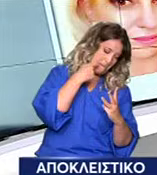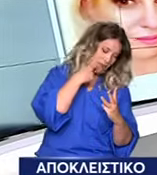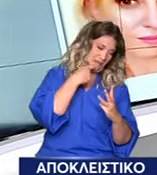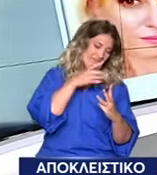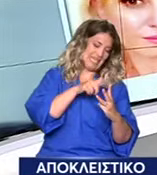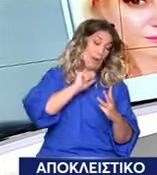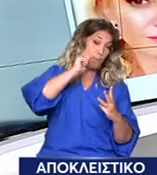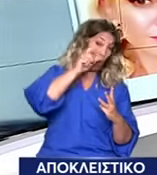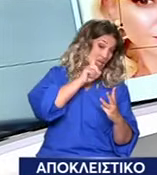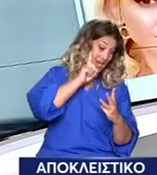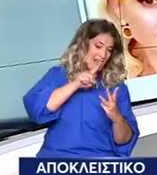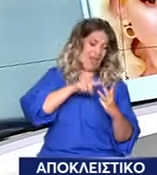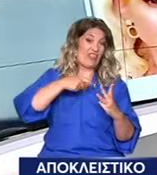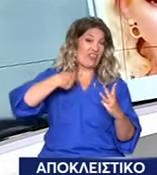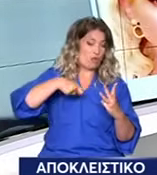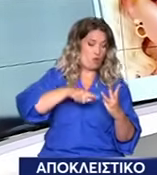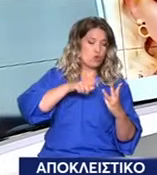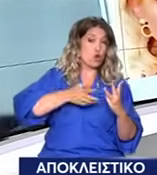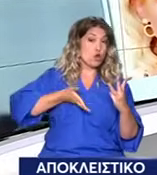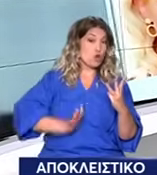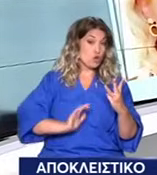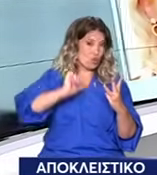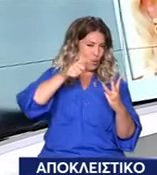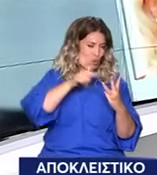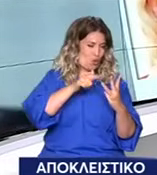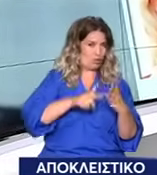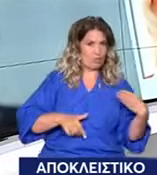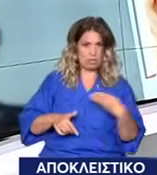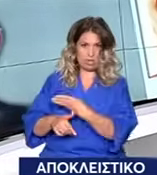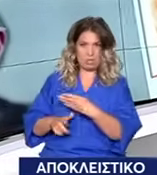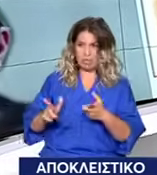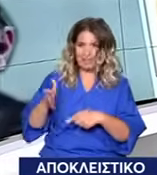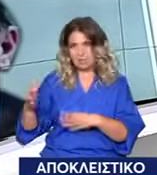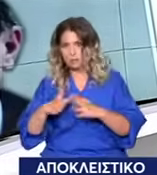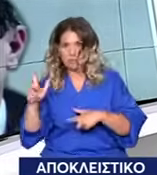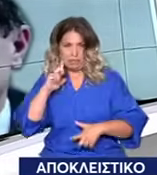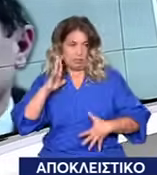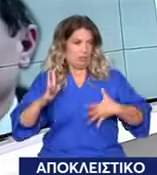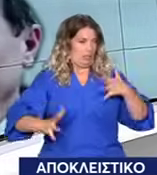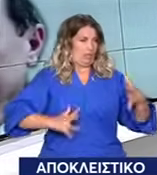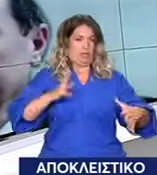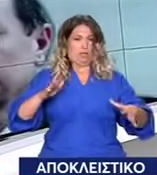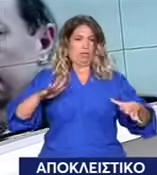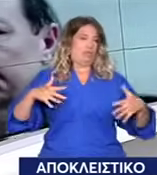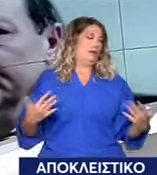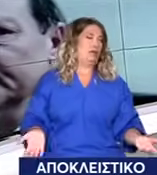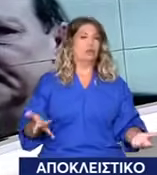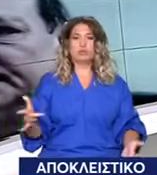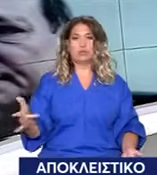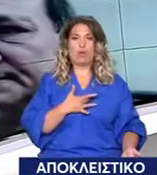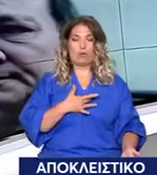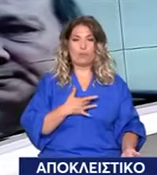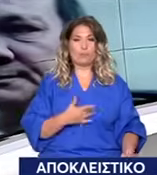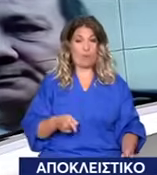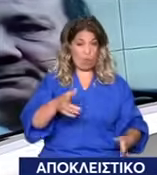πρώην σύζυγός του και η κόρη του από τον πρώτο γάμο. Φαίνεται λοιπόν ότι η κυρία Πολυζωγοπούλου θεωρεί ότι όλο αυτό το πράγμα ήταν μια